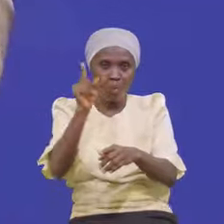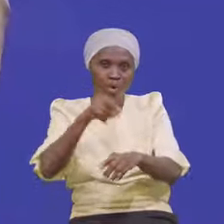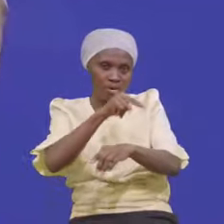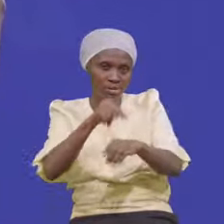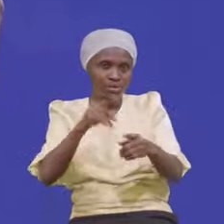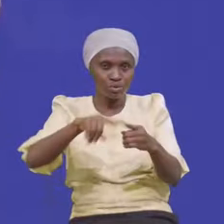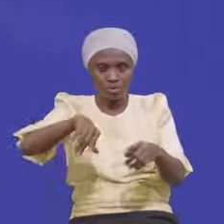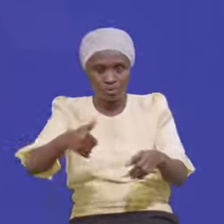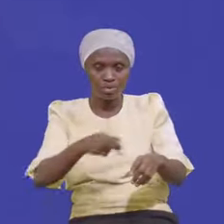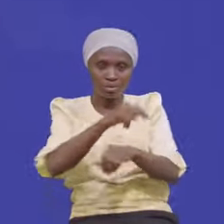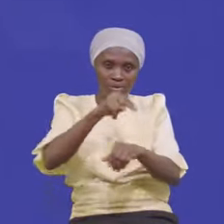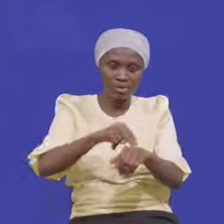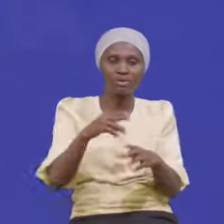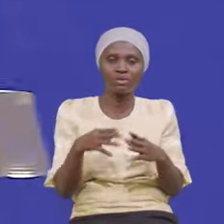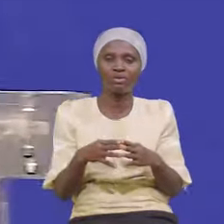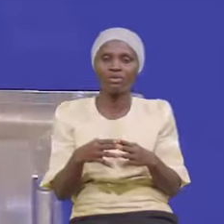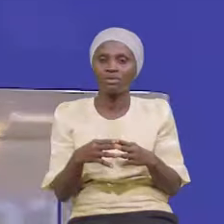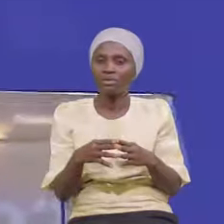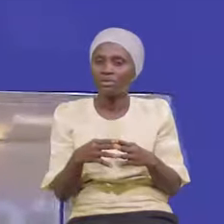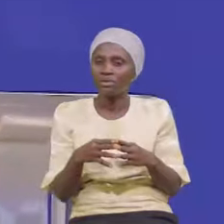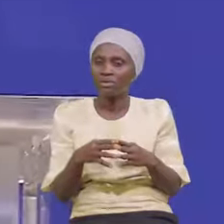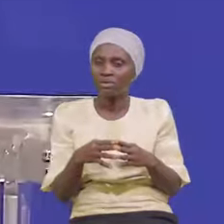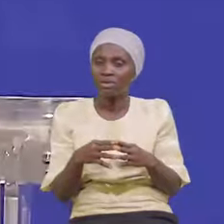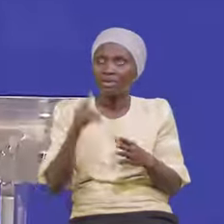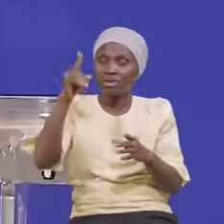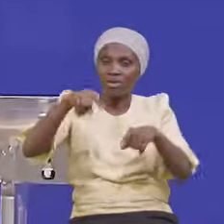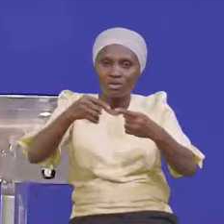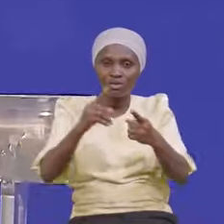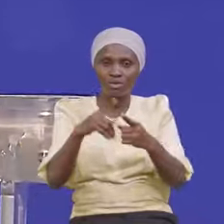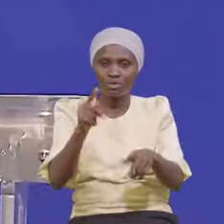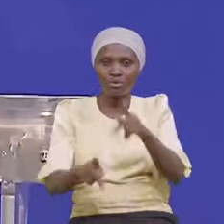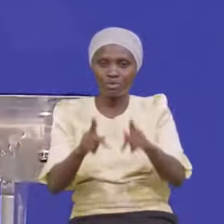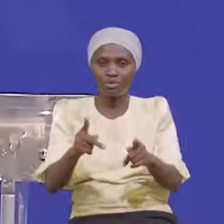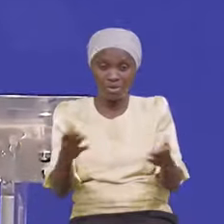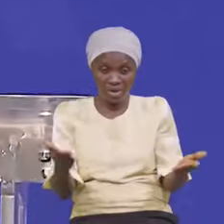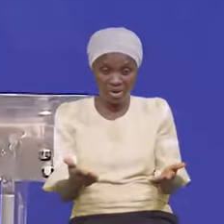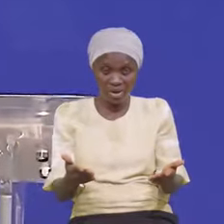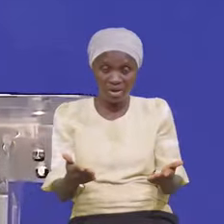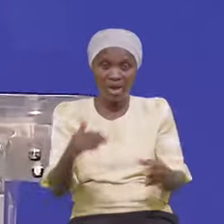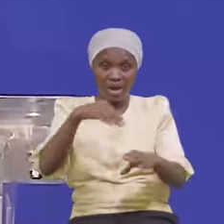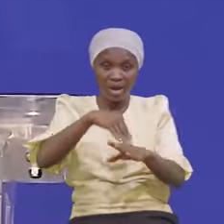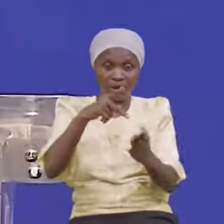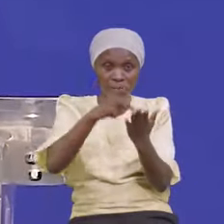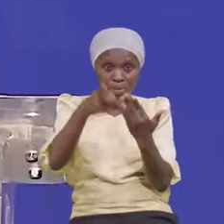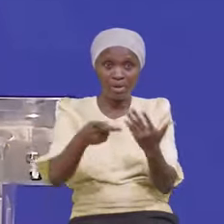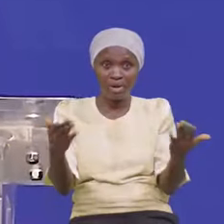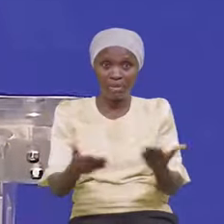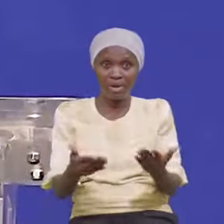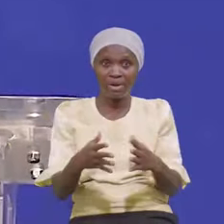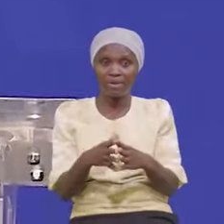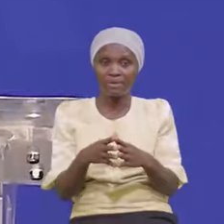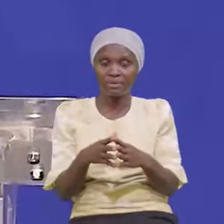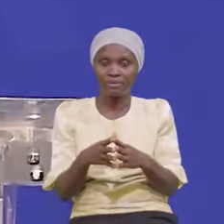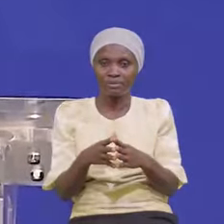ఒక దేశం నుండి మరొక దేశానికి. He goes to the people here at the alpha location, ఆయన ఆల్ఫా లొకేషన్ ఉన్న ప్రజల చెంతకు వెళ్తారు.